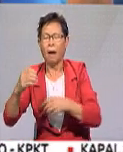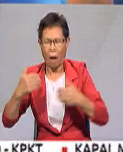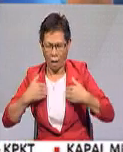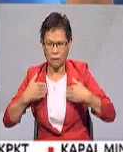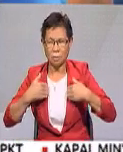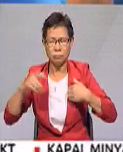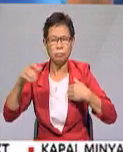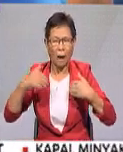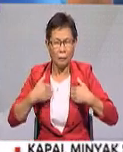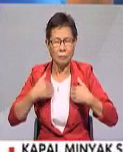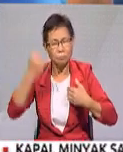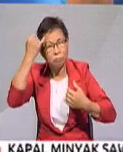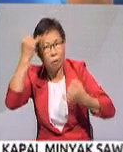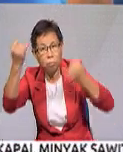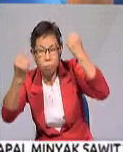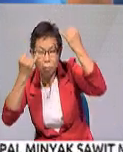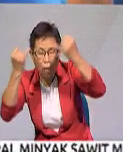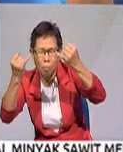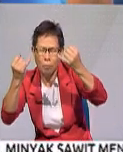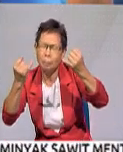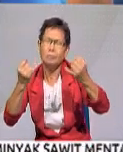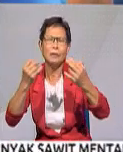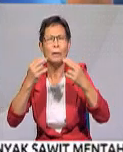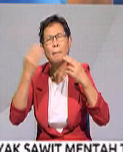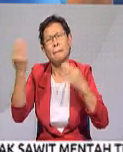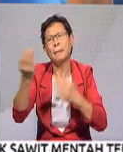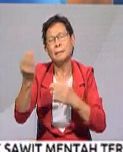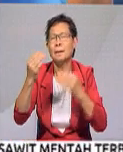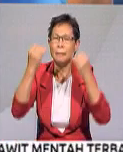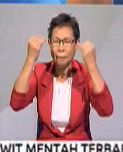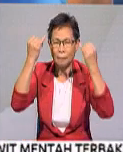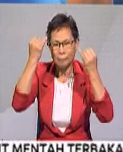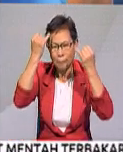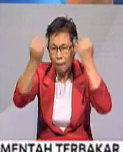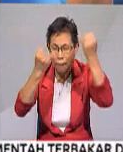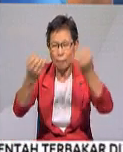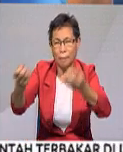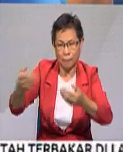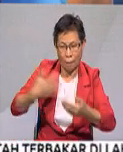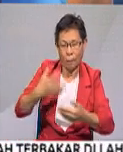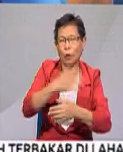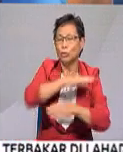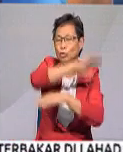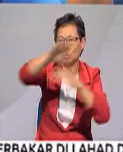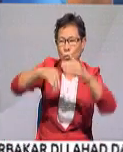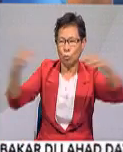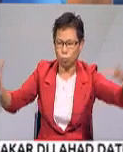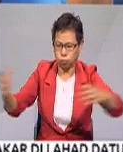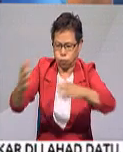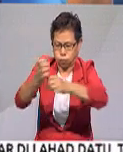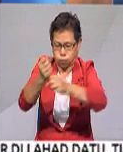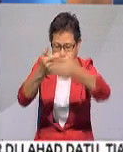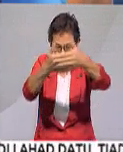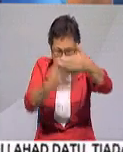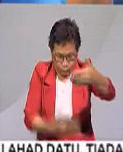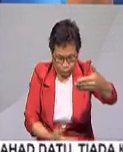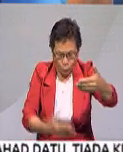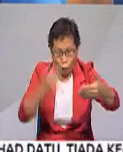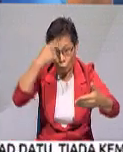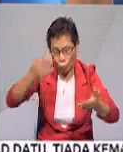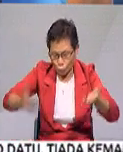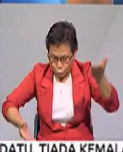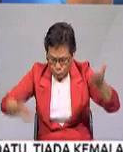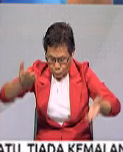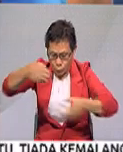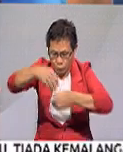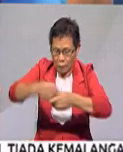memberi pandangan-pandangan mereka secara umum. Jadi semua ini kami akan merumuskan untuk dipertimbangkan di